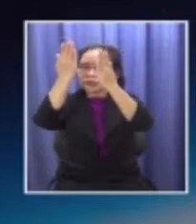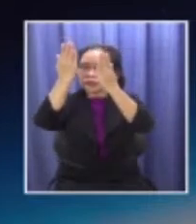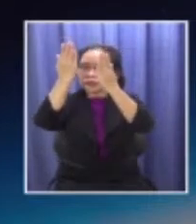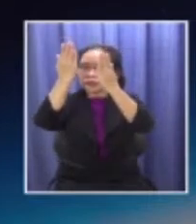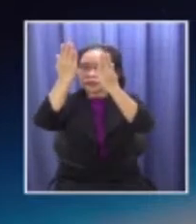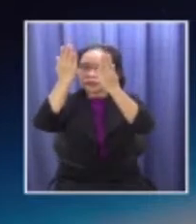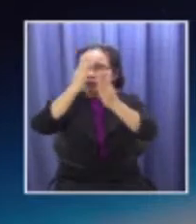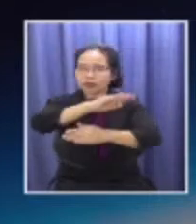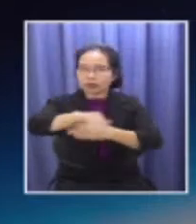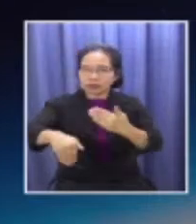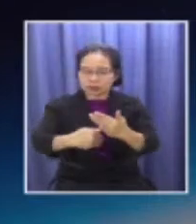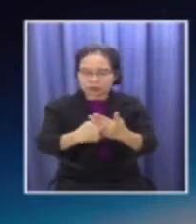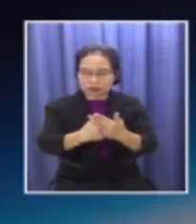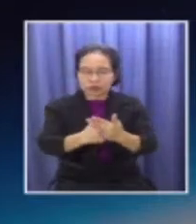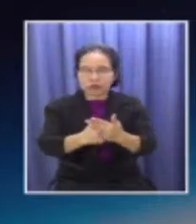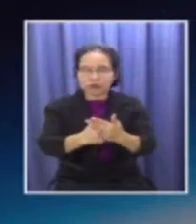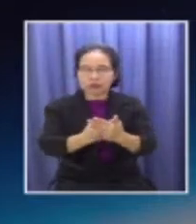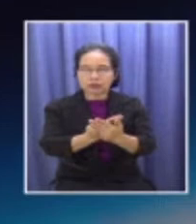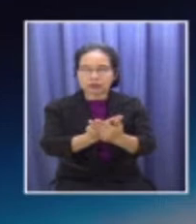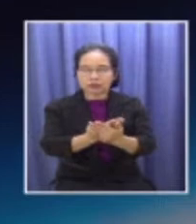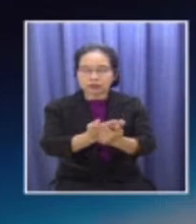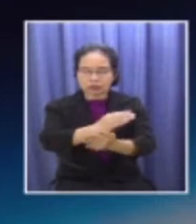ne rade Yesu Kristo dinmu